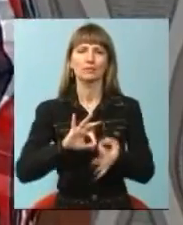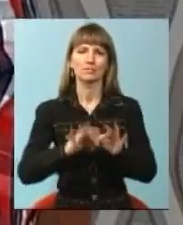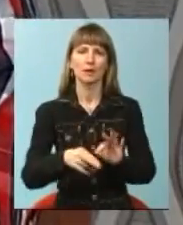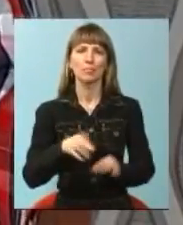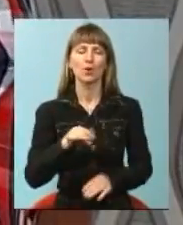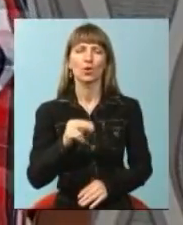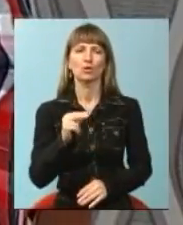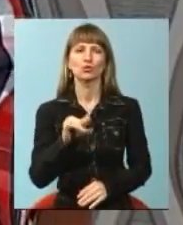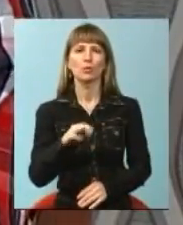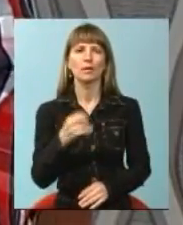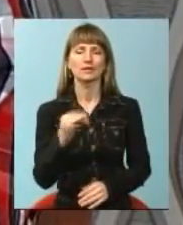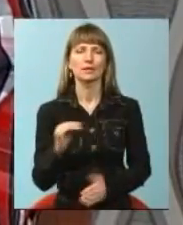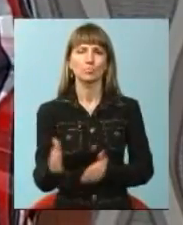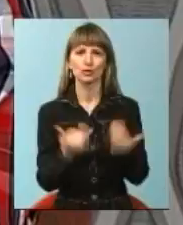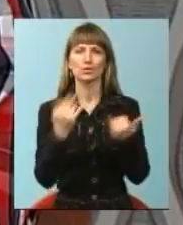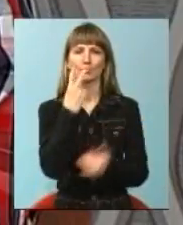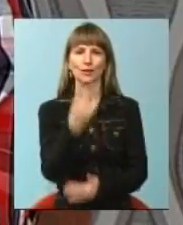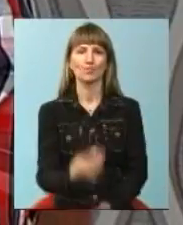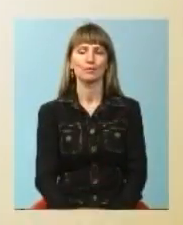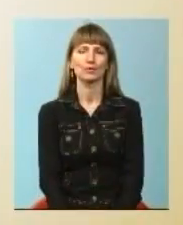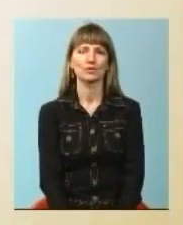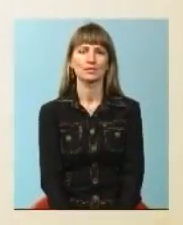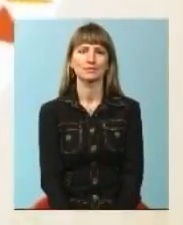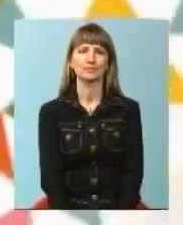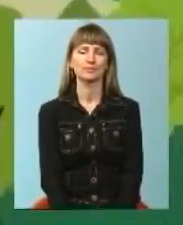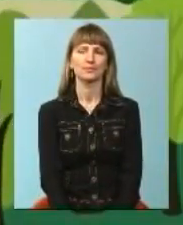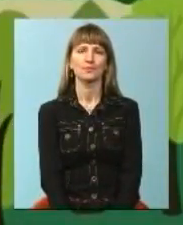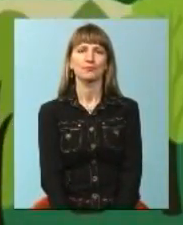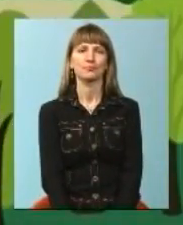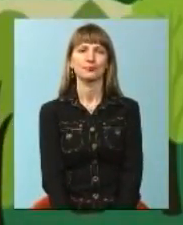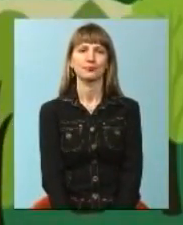про Чумацький шлях зараз і подивимось.